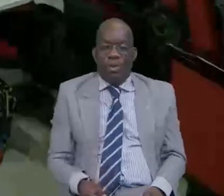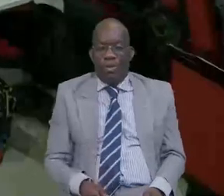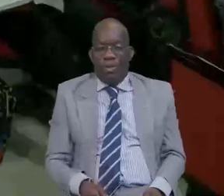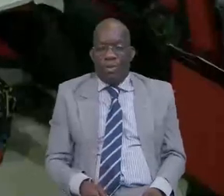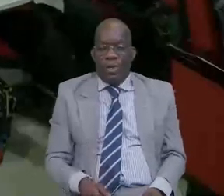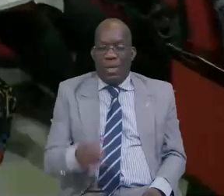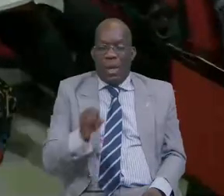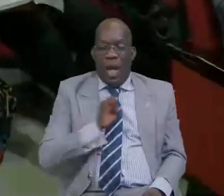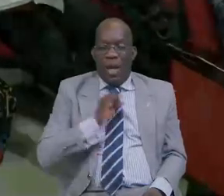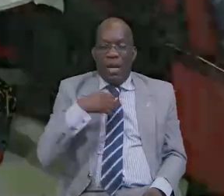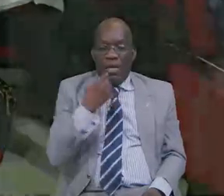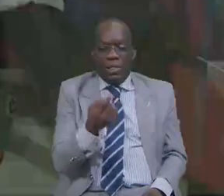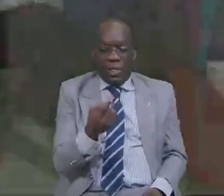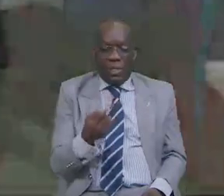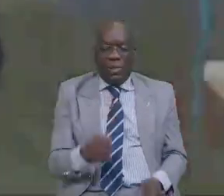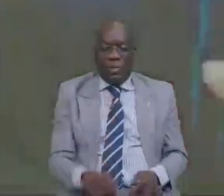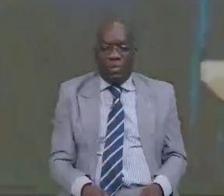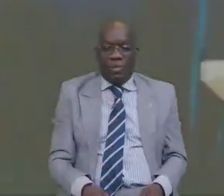Et j'ai dit,